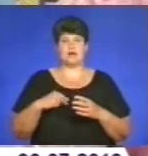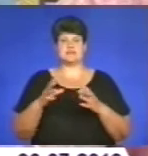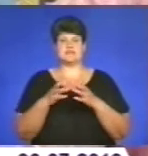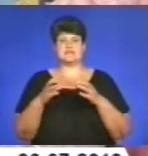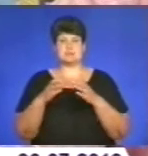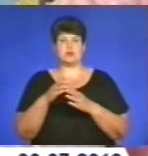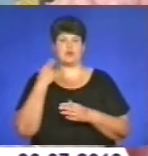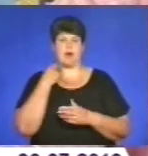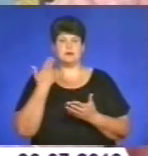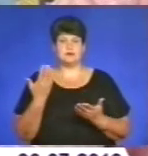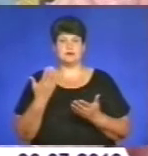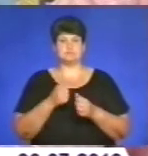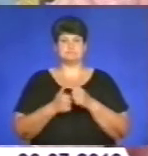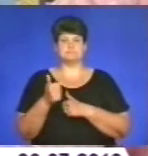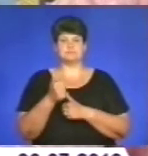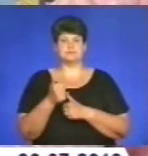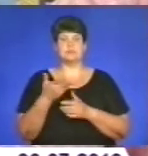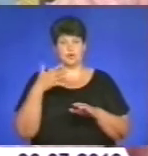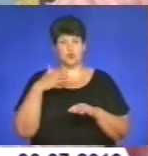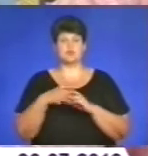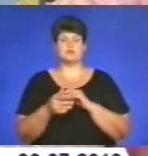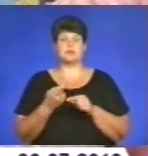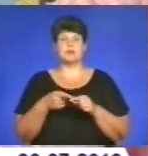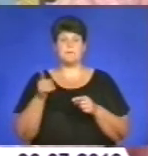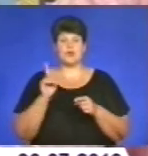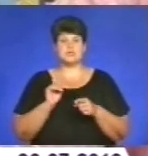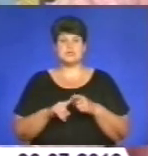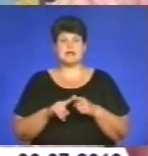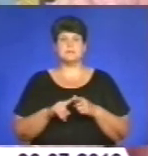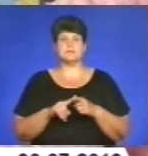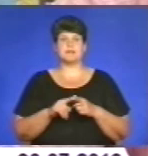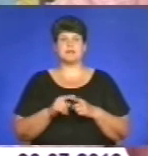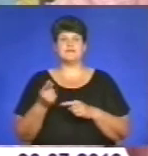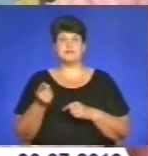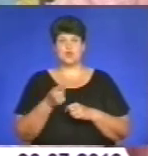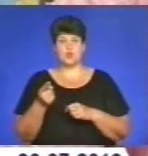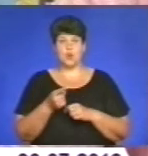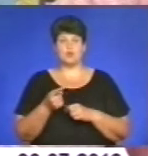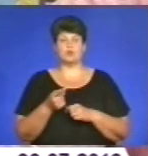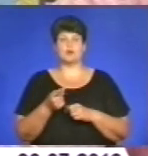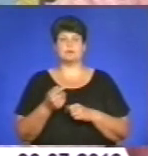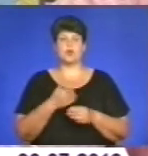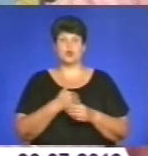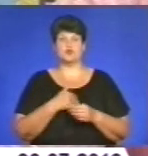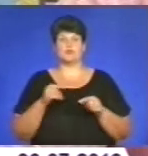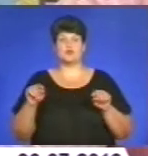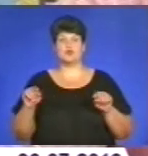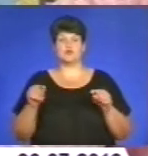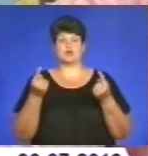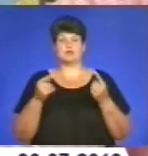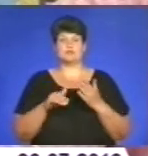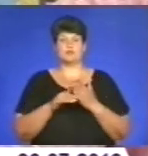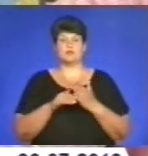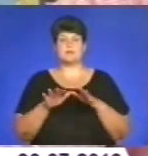Тобто ми це розуміємо, і в Тернопілі також ми хочемо створити за